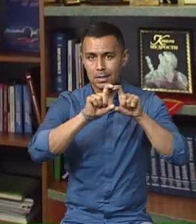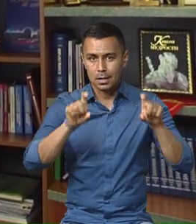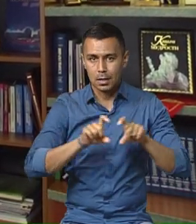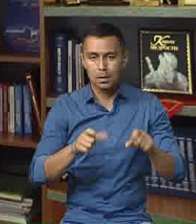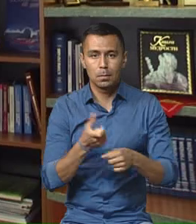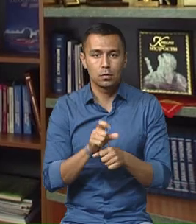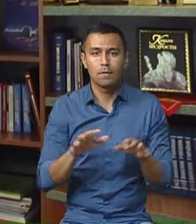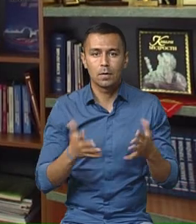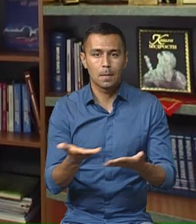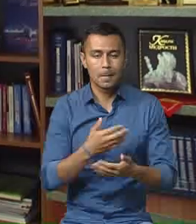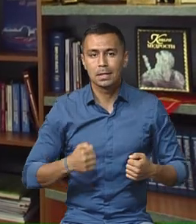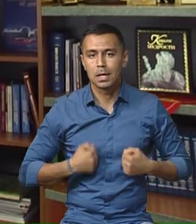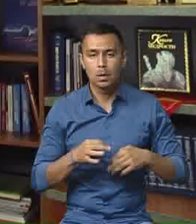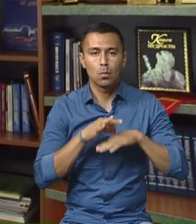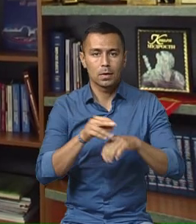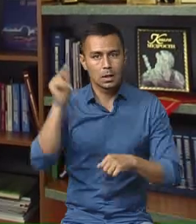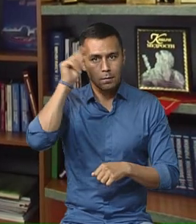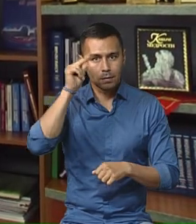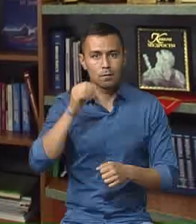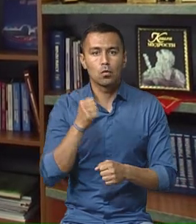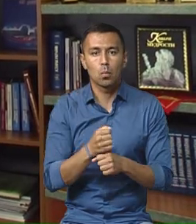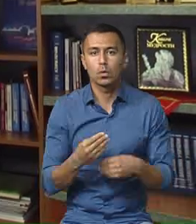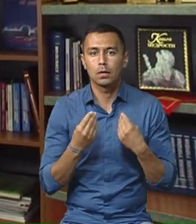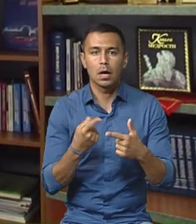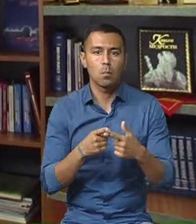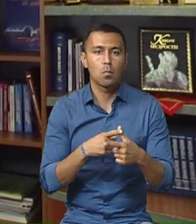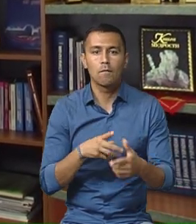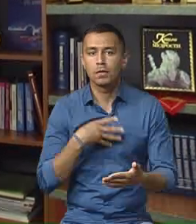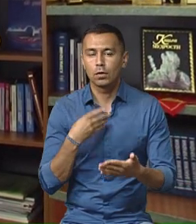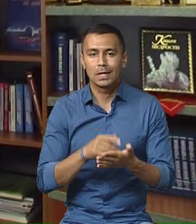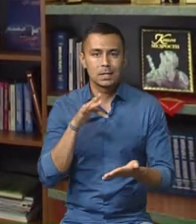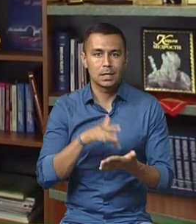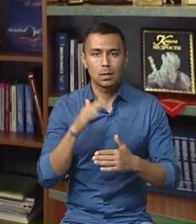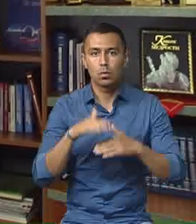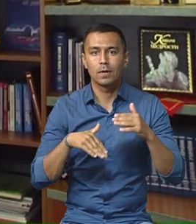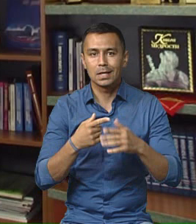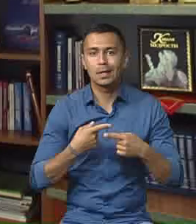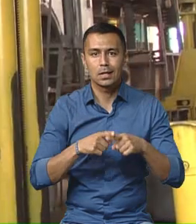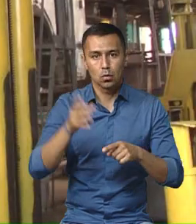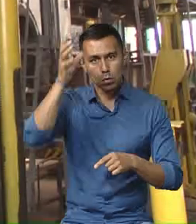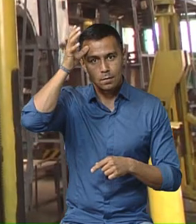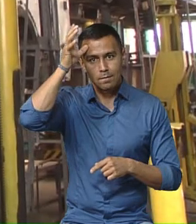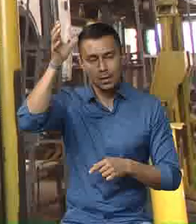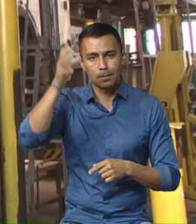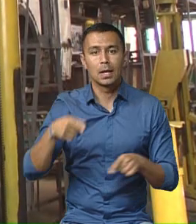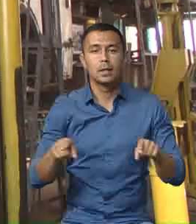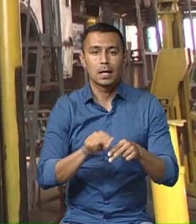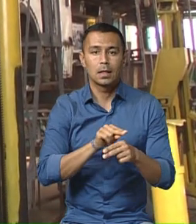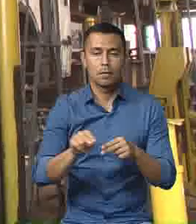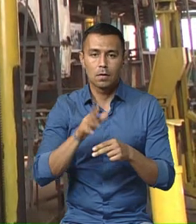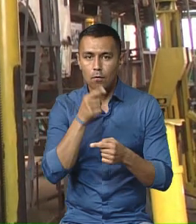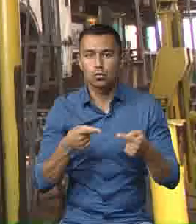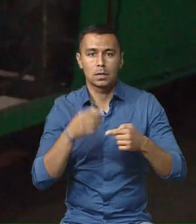більшості випадків ми стараємося проводити навчання в роботодавців або в своїх центрах професійно-технічної освіти. Такі навчання й